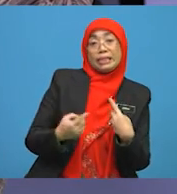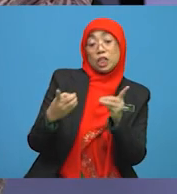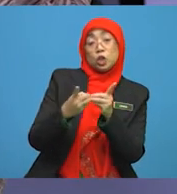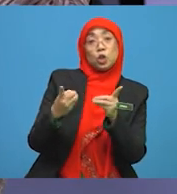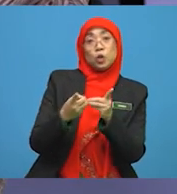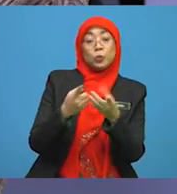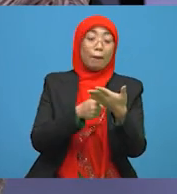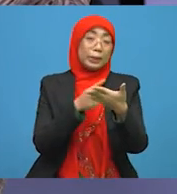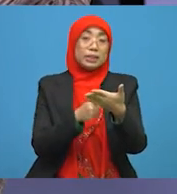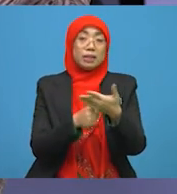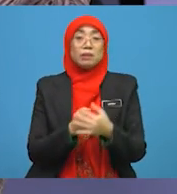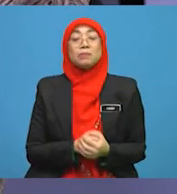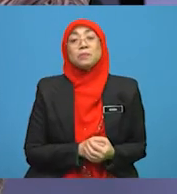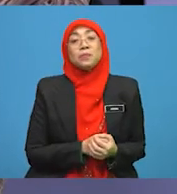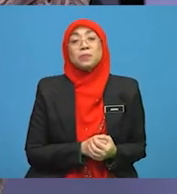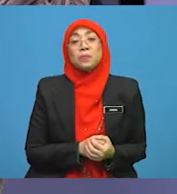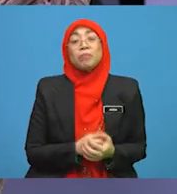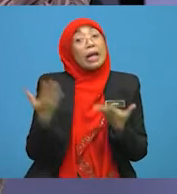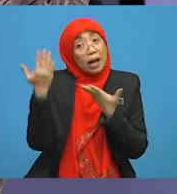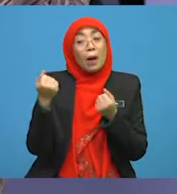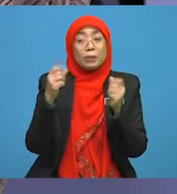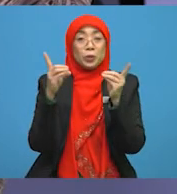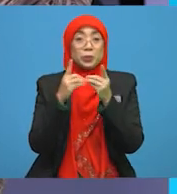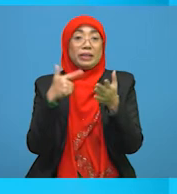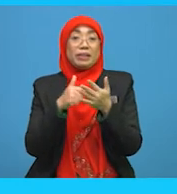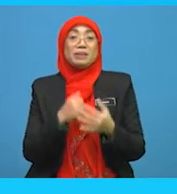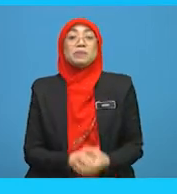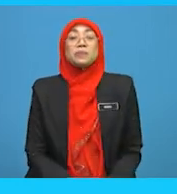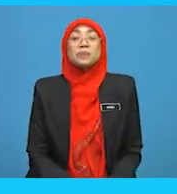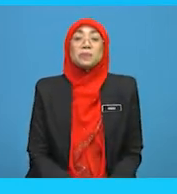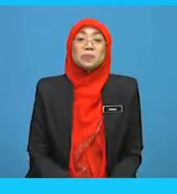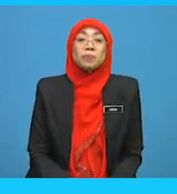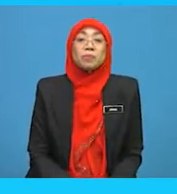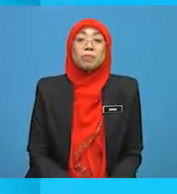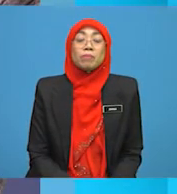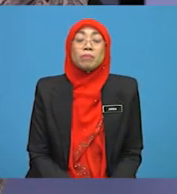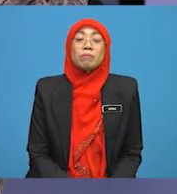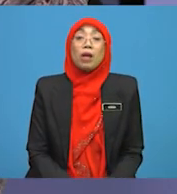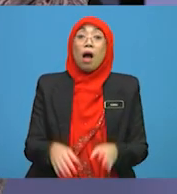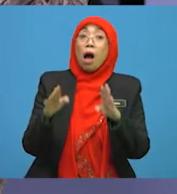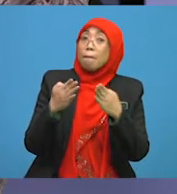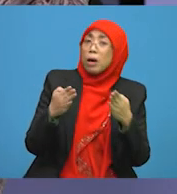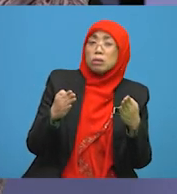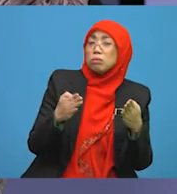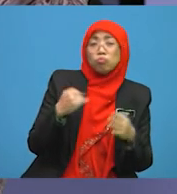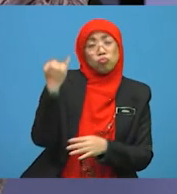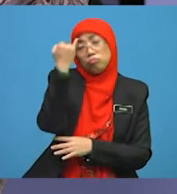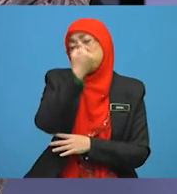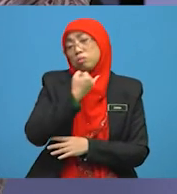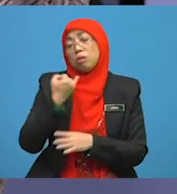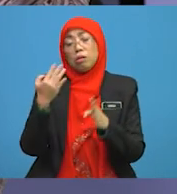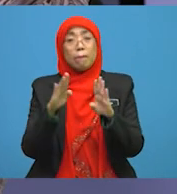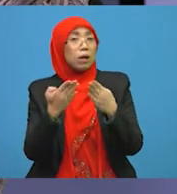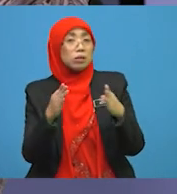pada kali ini. Semoga kita berjumpa lagi. Bahasa itu indah